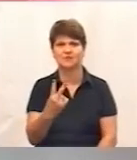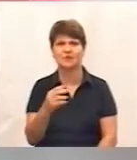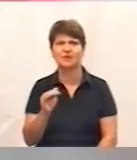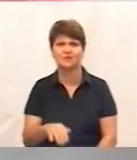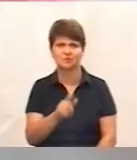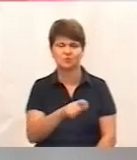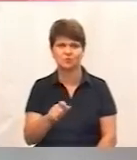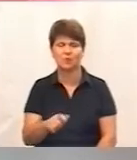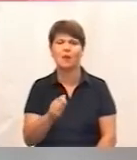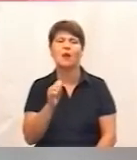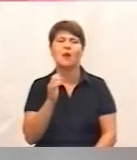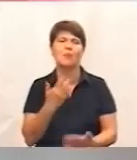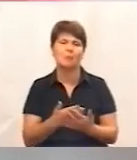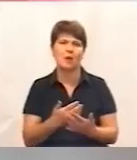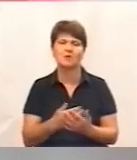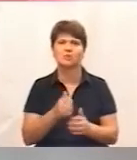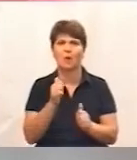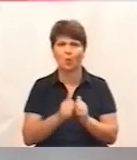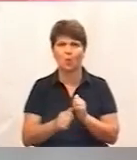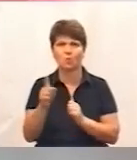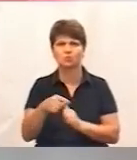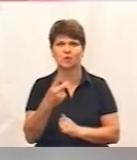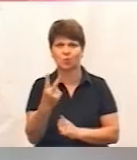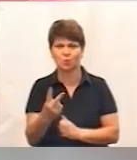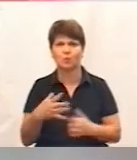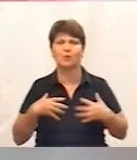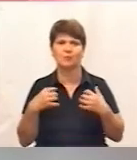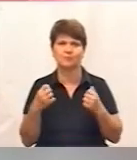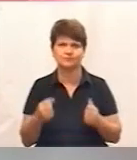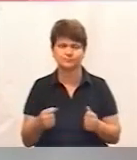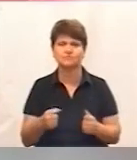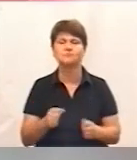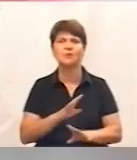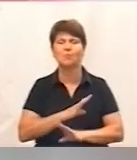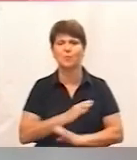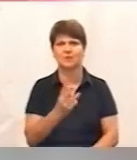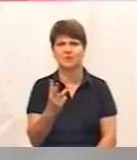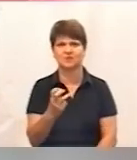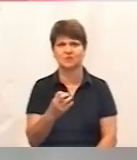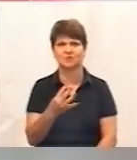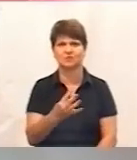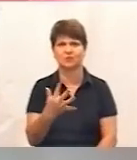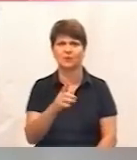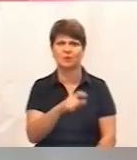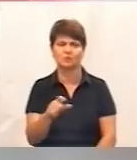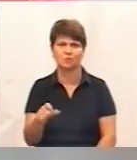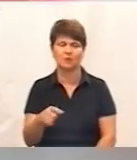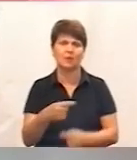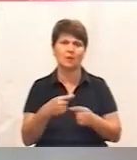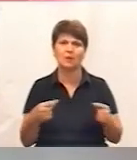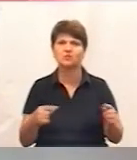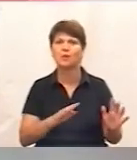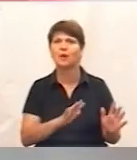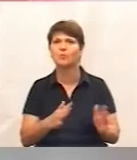людей. Майже кожен другий пацієнт одужав. Померли 1345 людей. І до інших подій.